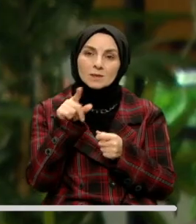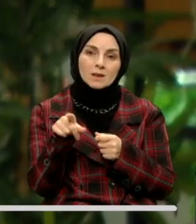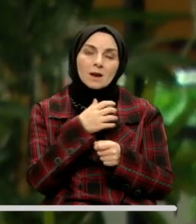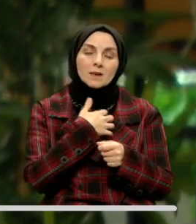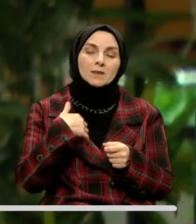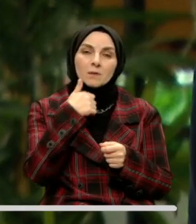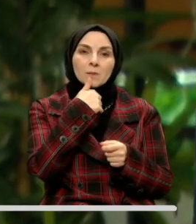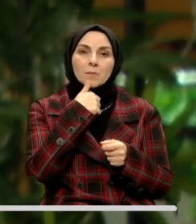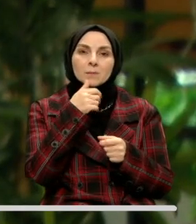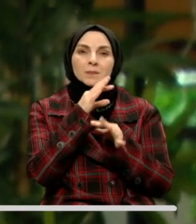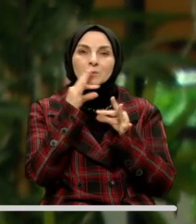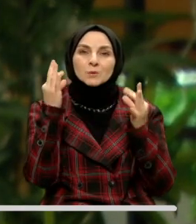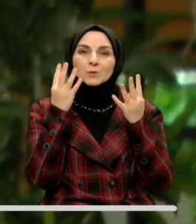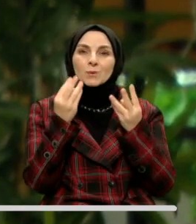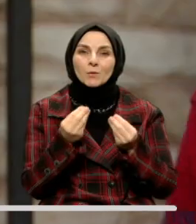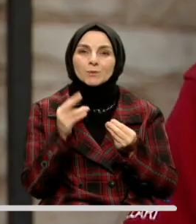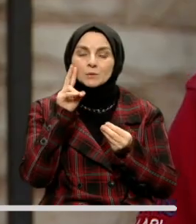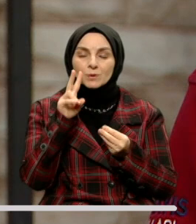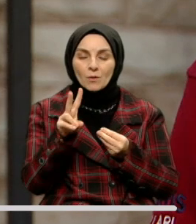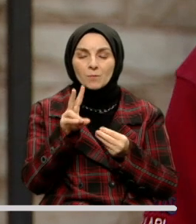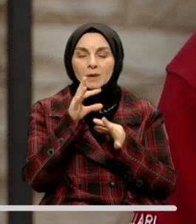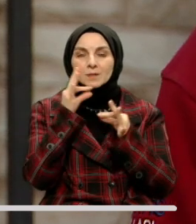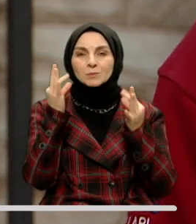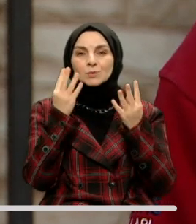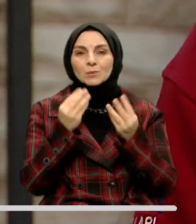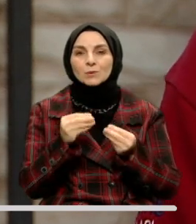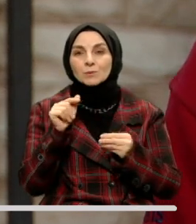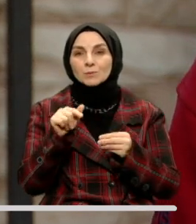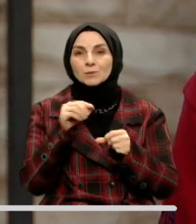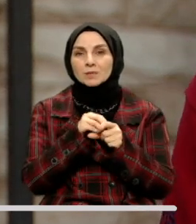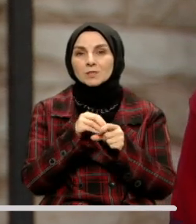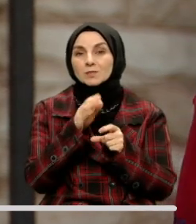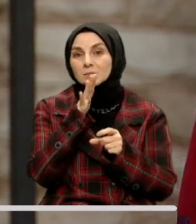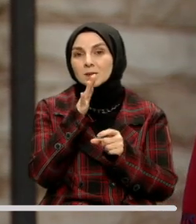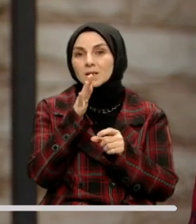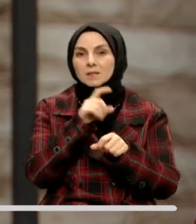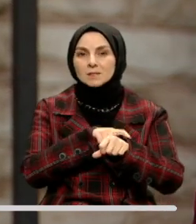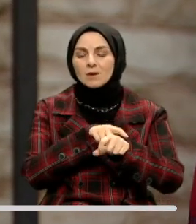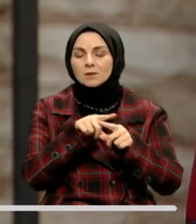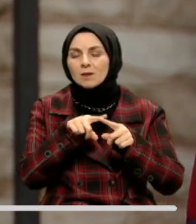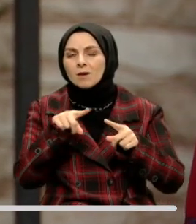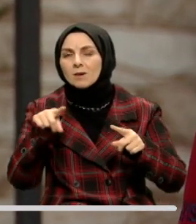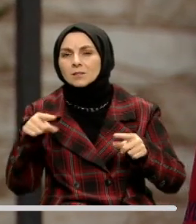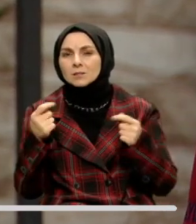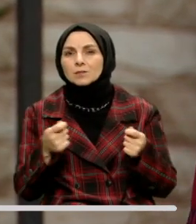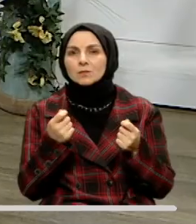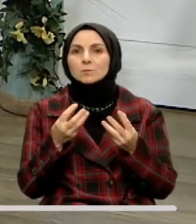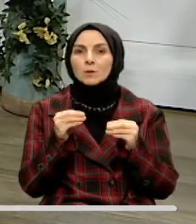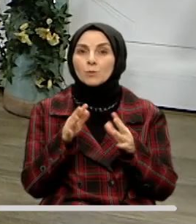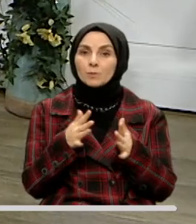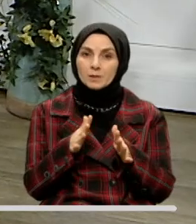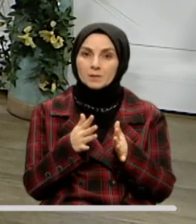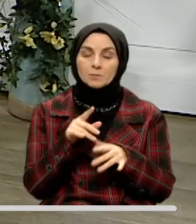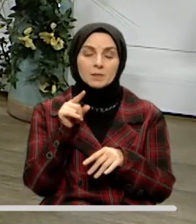onları mutlu görmek mi seni mutlu ediyor? Evet, hani bunun için bile saatlerce çalışabilirim masanın başında hani hiç şey yapmadan. Peki senin